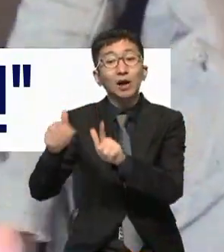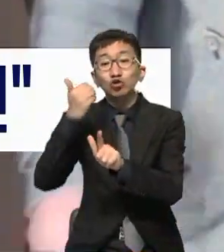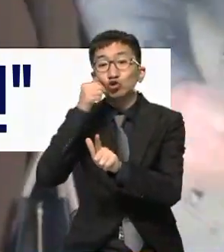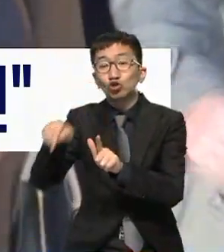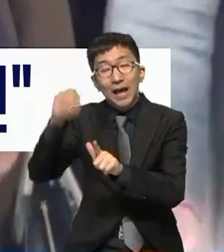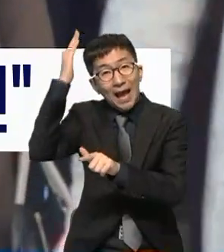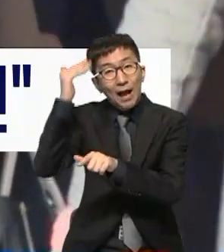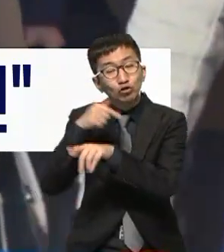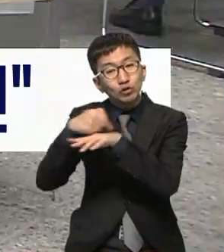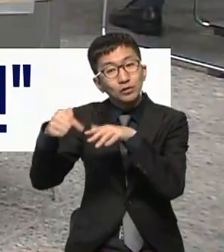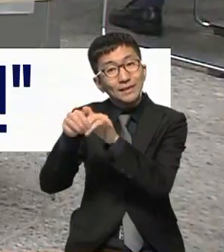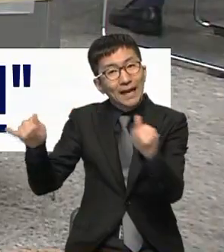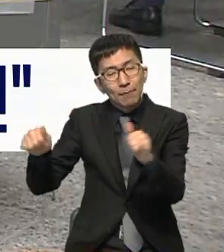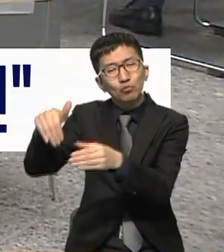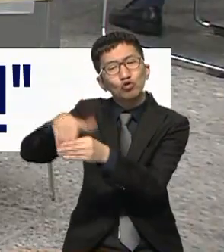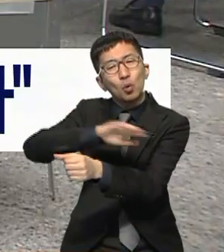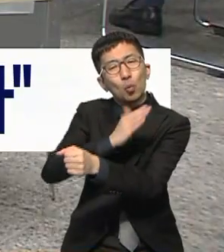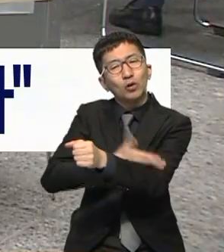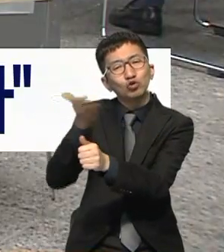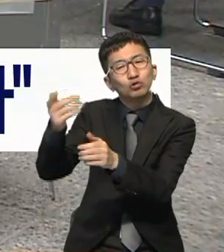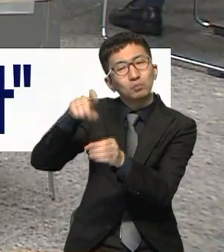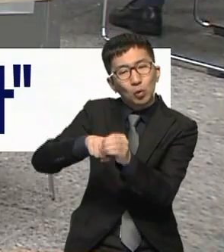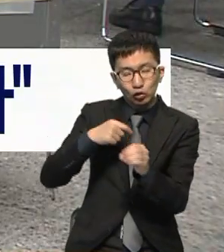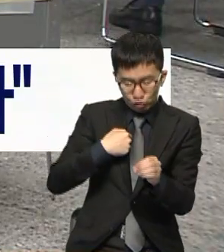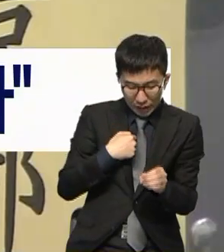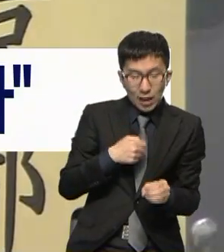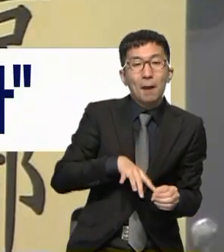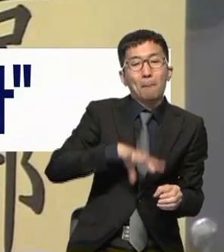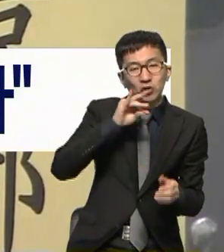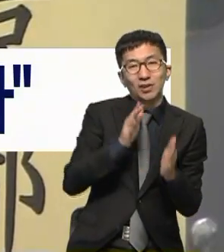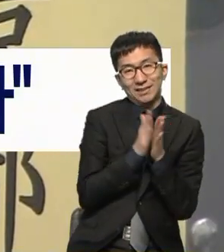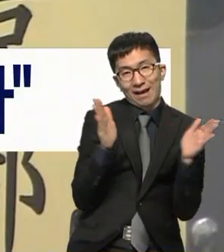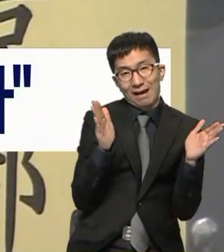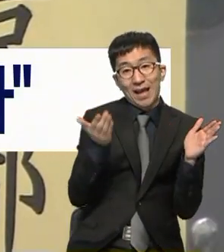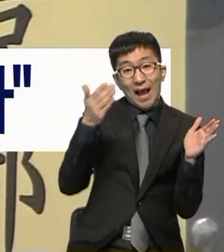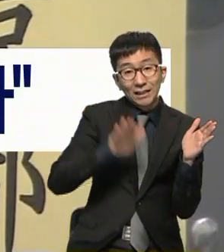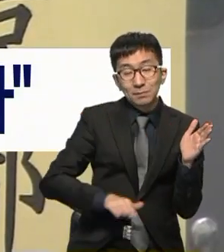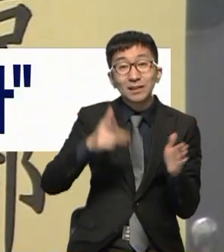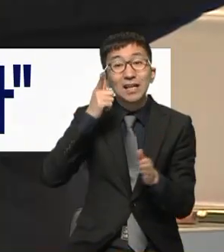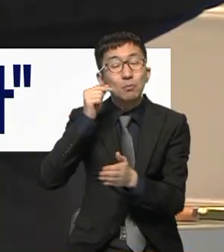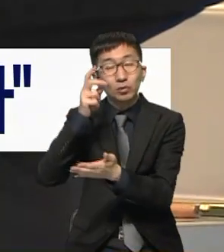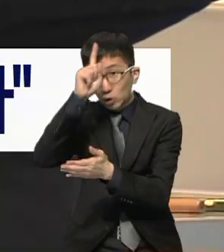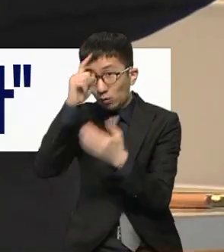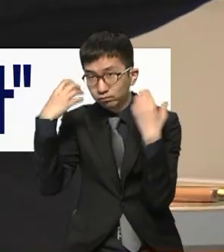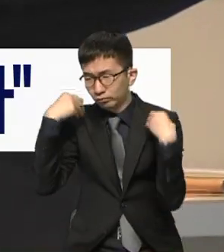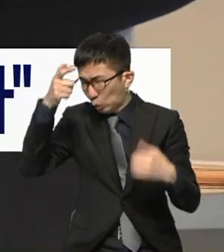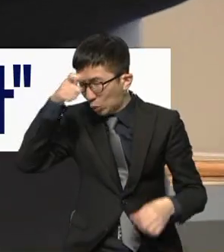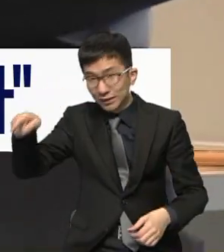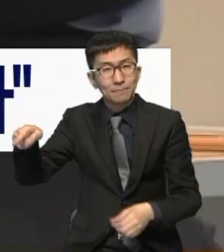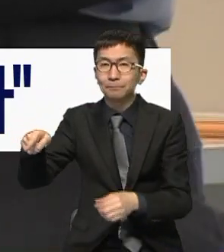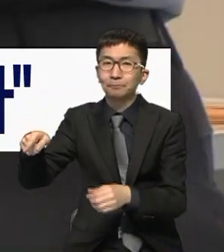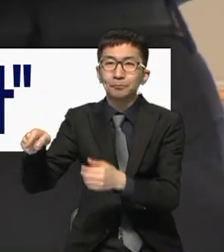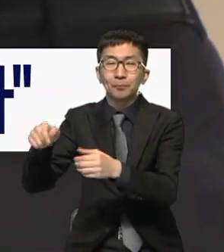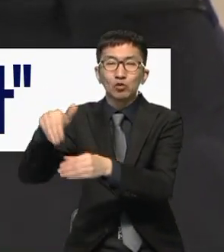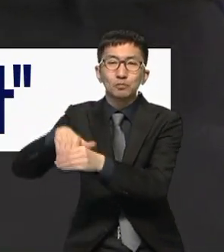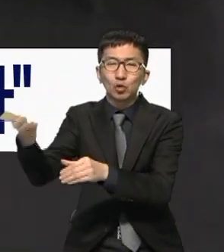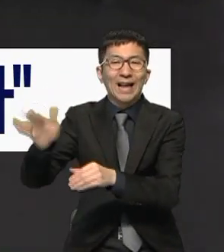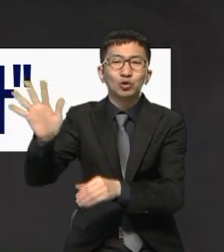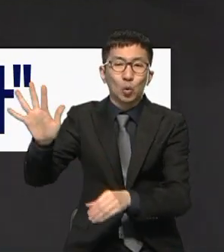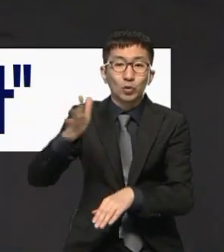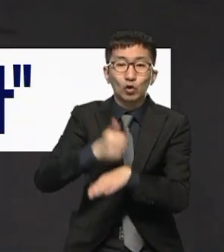인정을 위한 압박 차원에서 우리가 먼저 도입한 건데 일본 정부는 여전히 제도 개선에 나서지 않아 상호주의